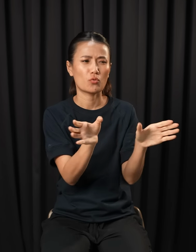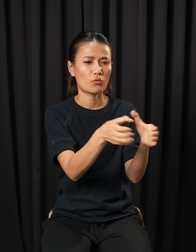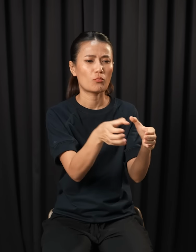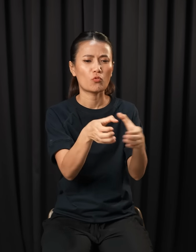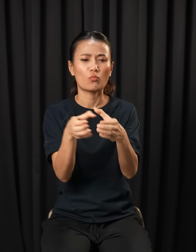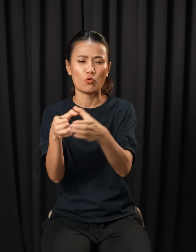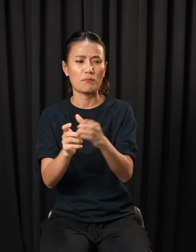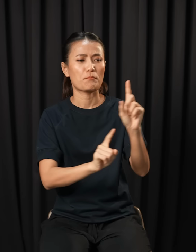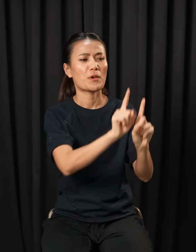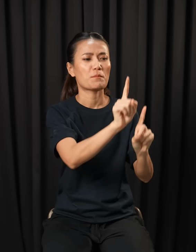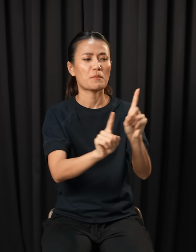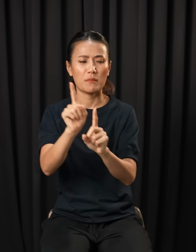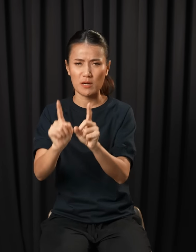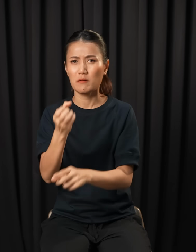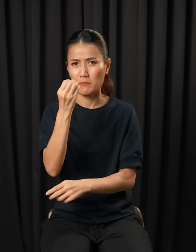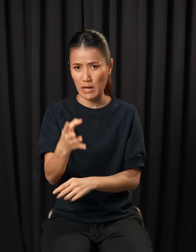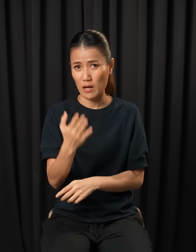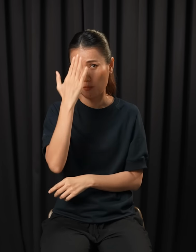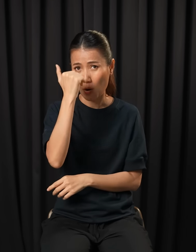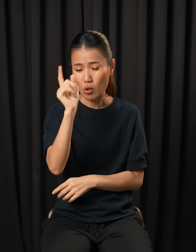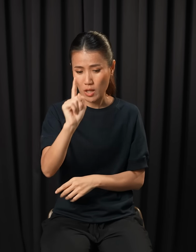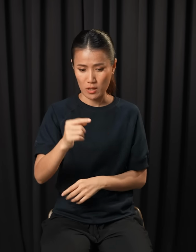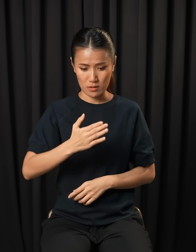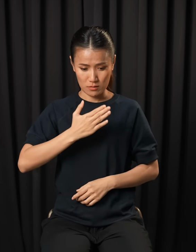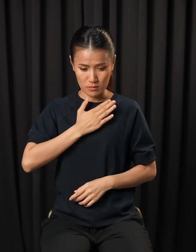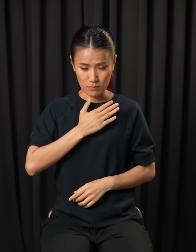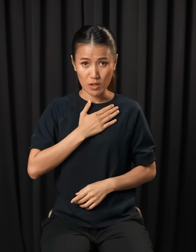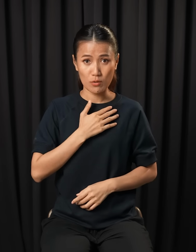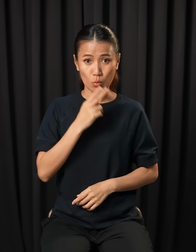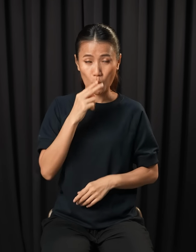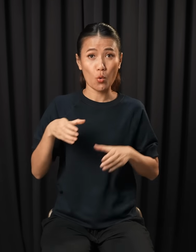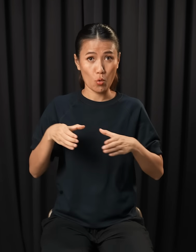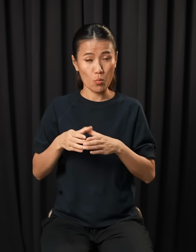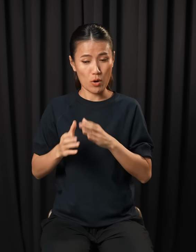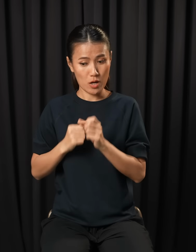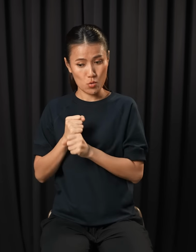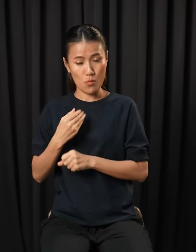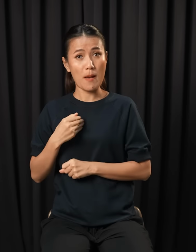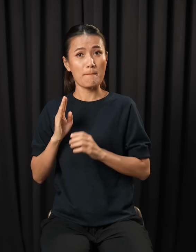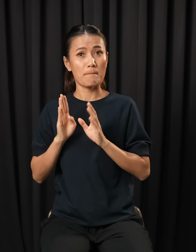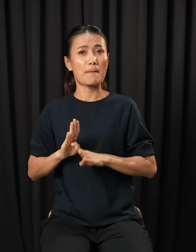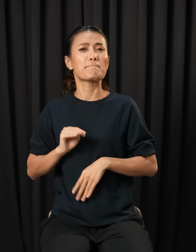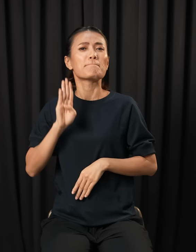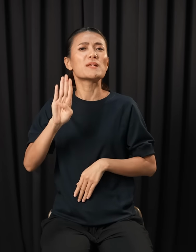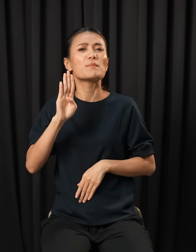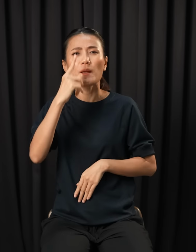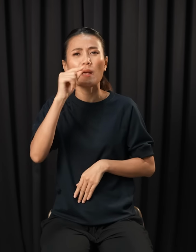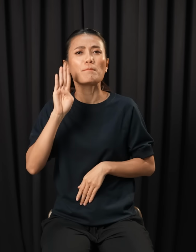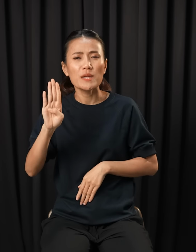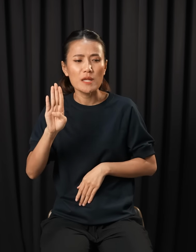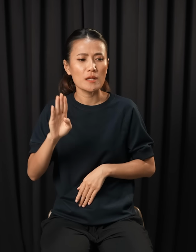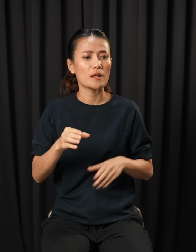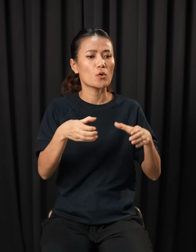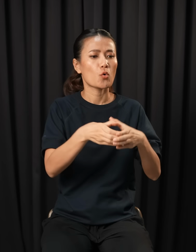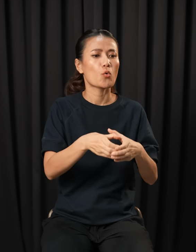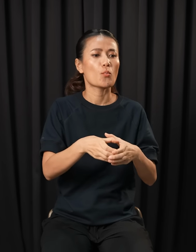ประเมินในแง่ของรุ่นมากเกินไปถ้าถามผมนะคือเพราะในเจเนเรชันเดียวกัน